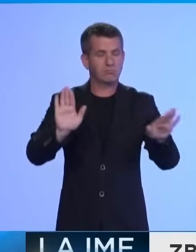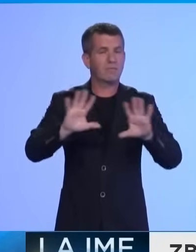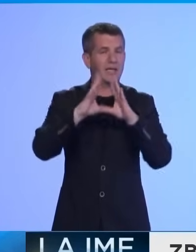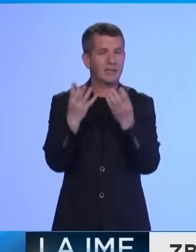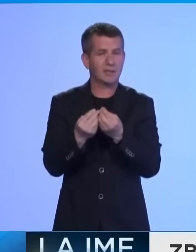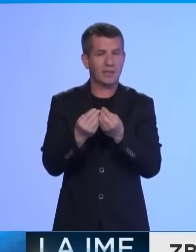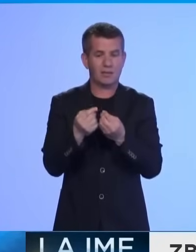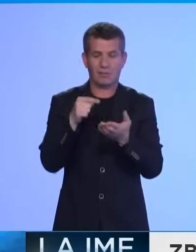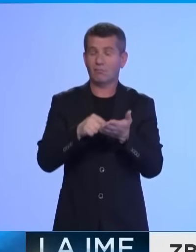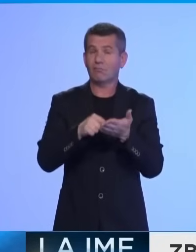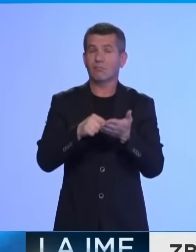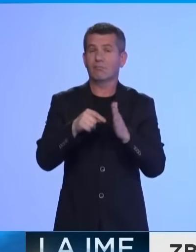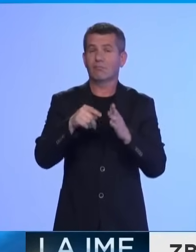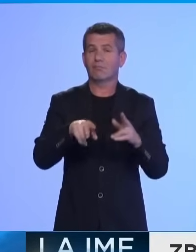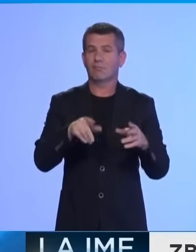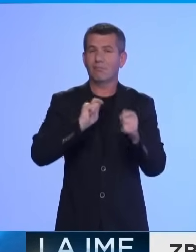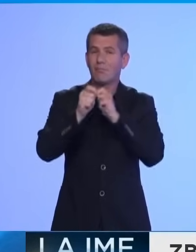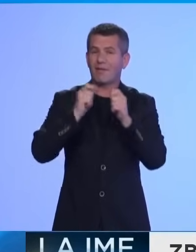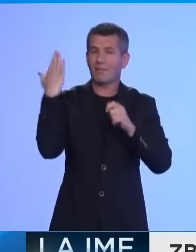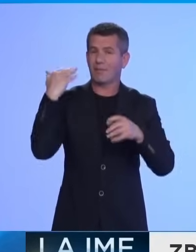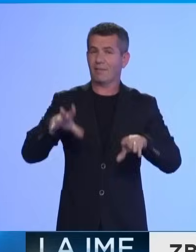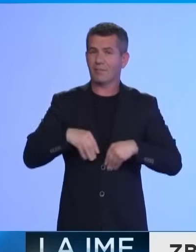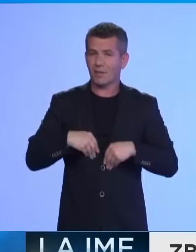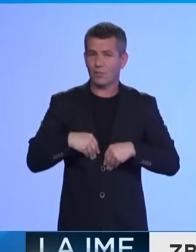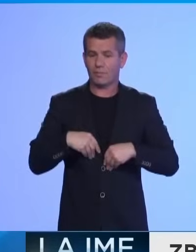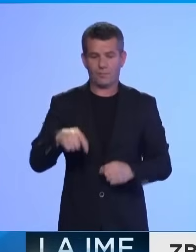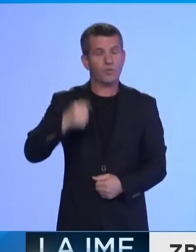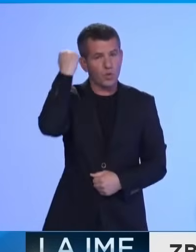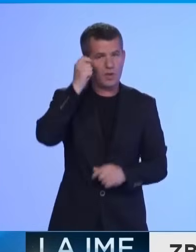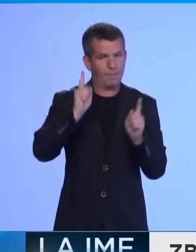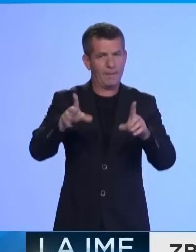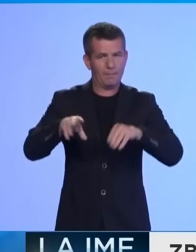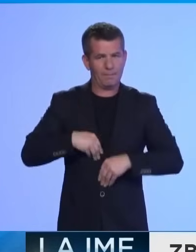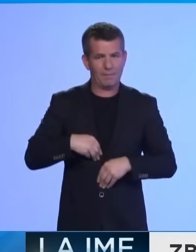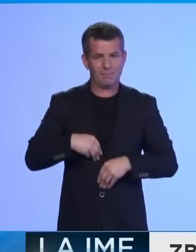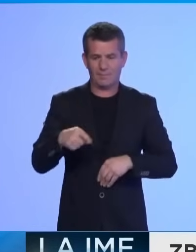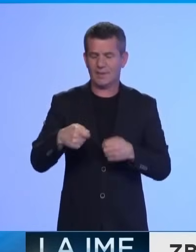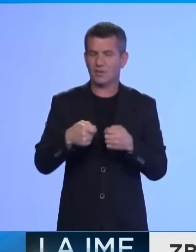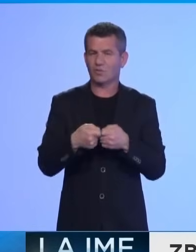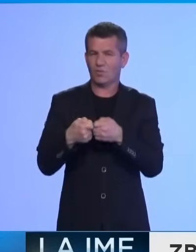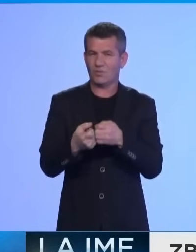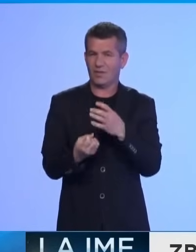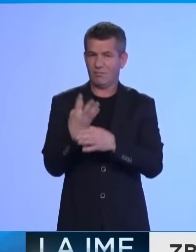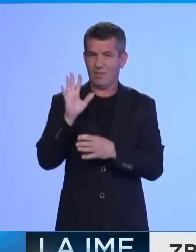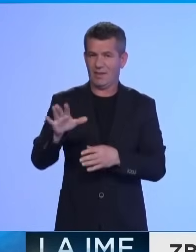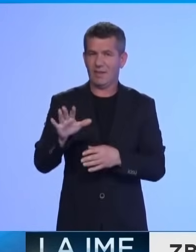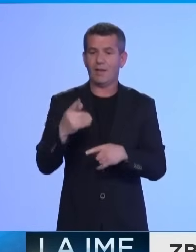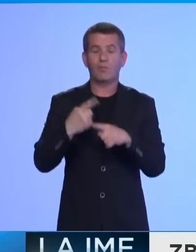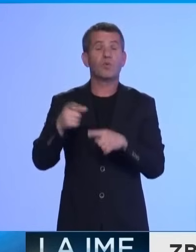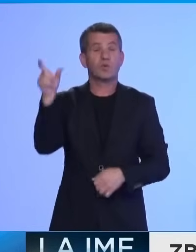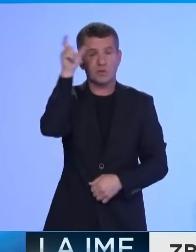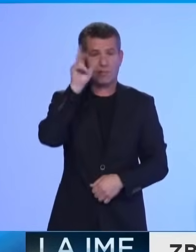t'i përmbushur, Lečak ka thënë se për Kosovën është të pranoj draft statutin evropian dhe Serbia të përmbush obligimet e saj të